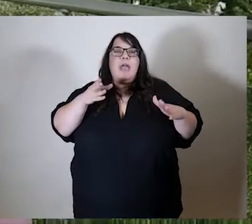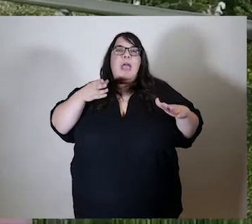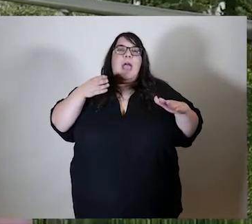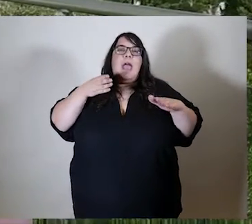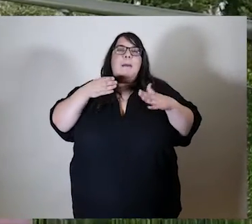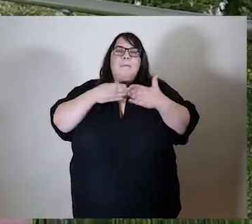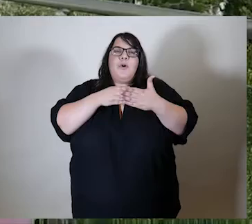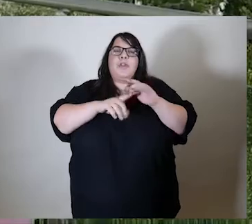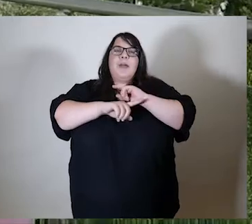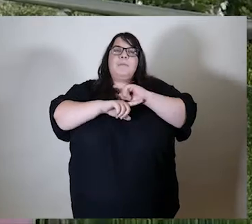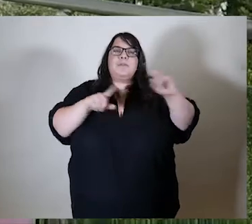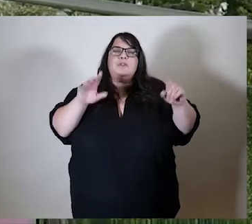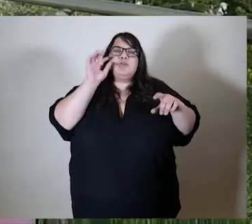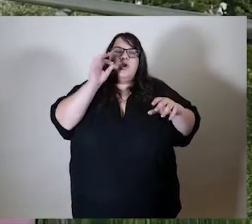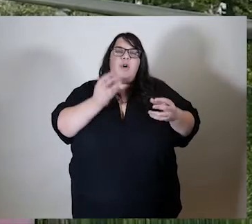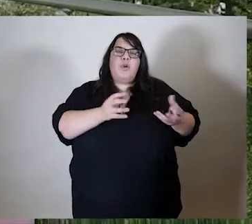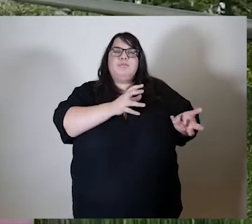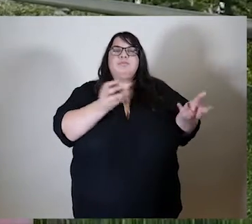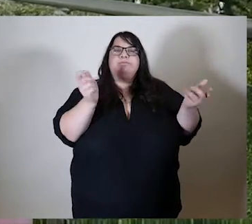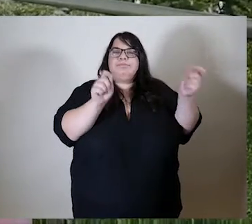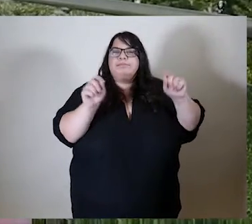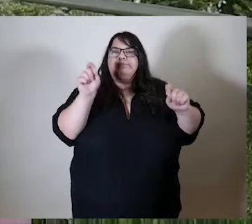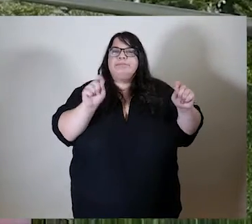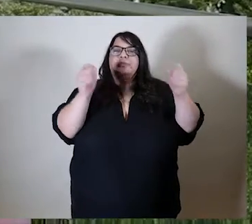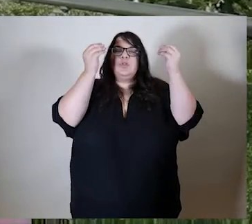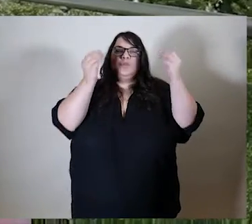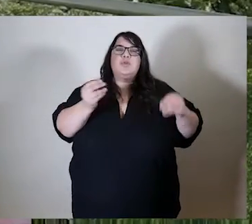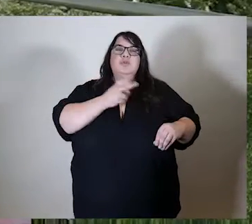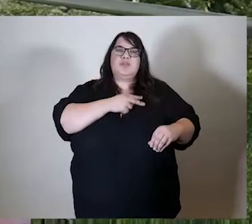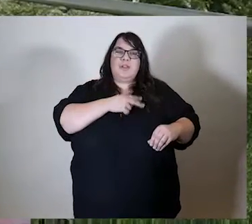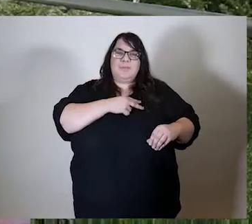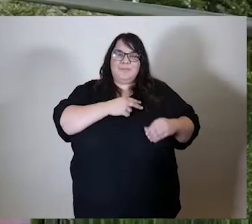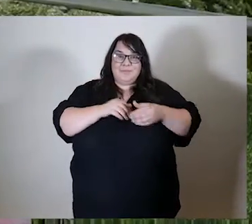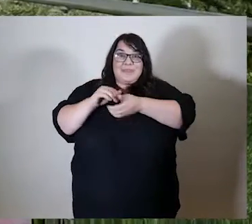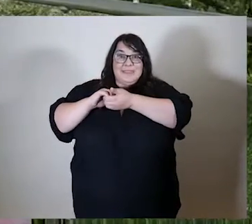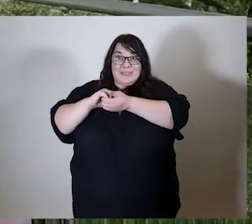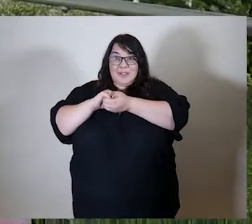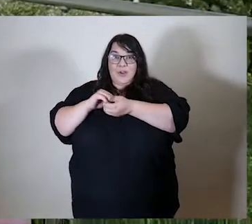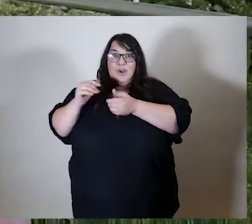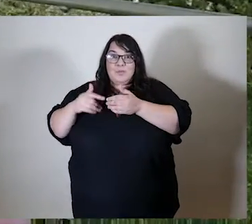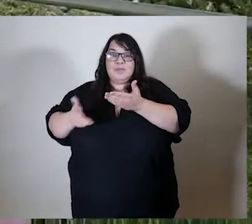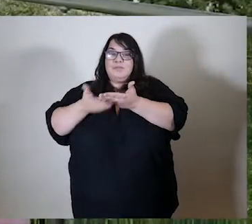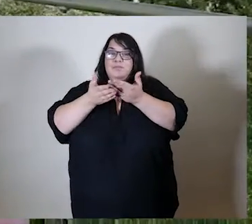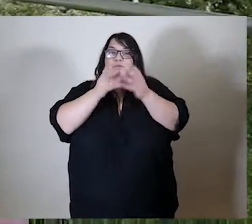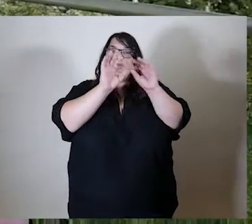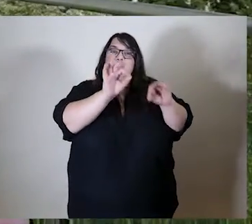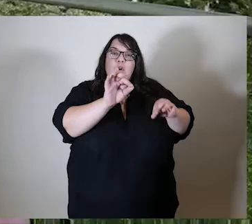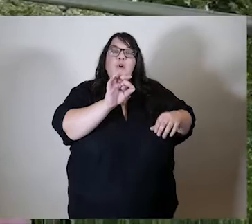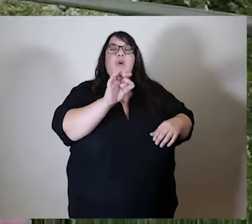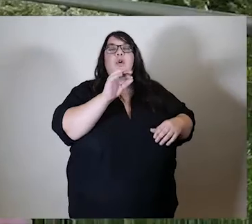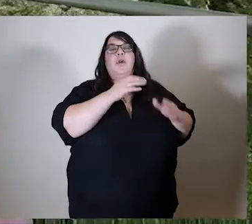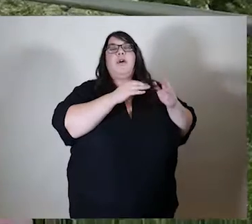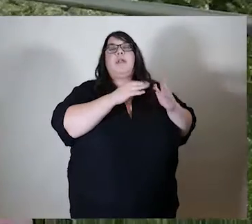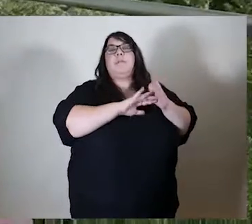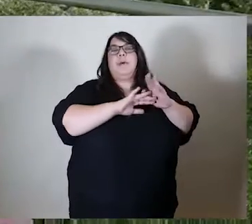τα εμπόδια ώστε να στελεχωθεί σωστά. Ο Σύλλογος υπήρξε αργός στις προσπάθειες του προσωπικού και